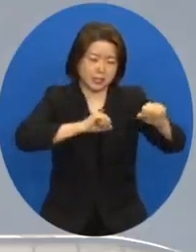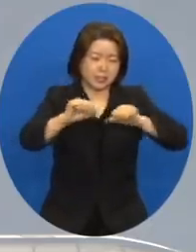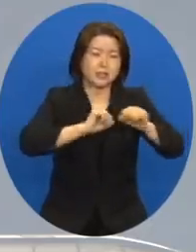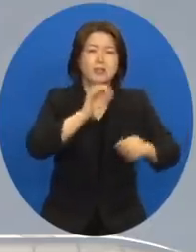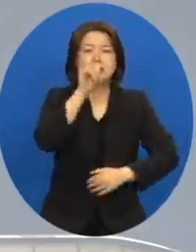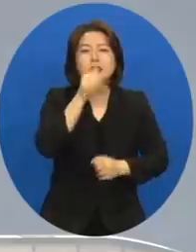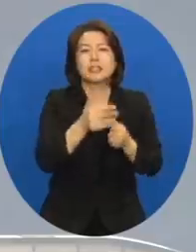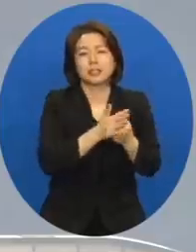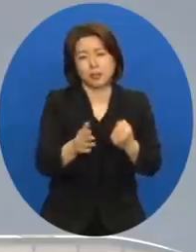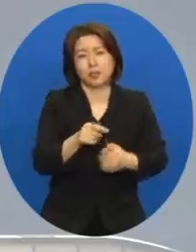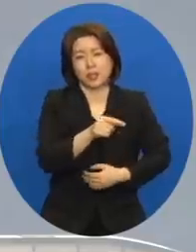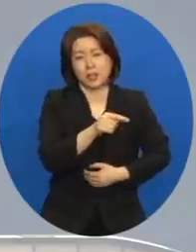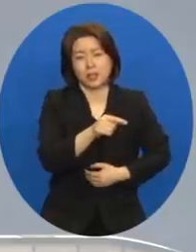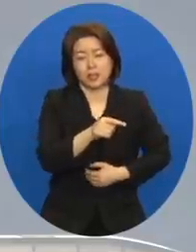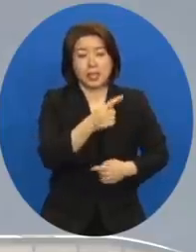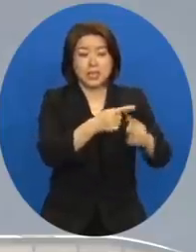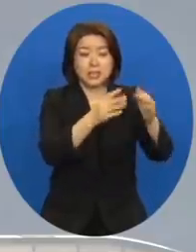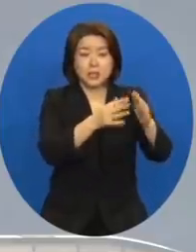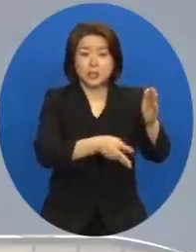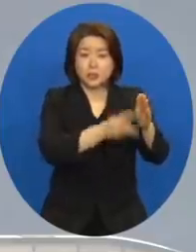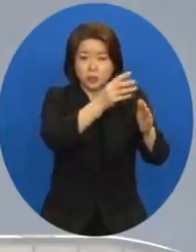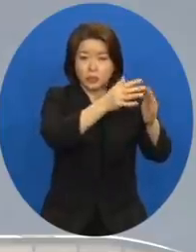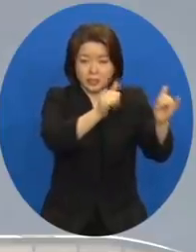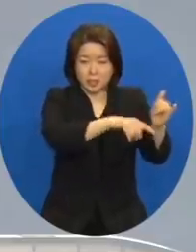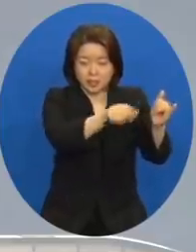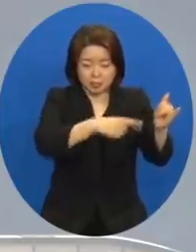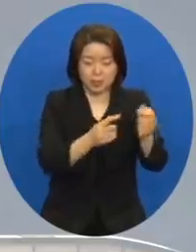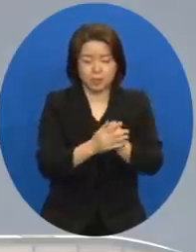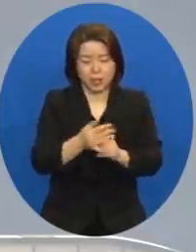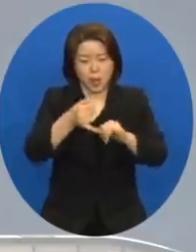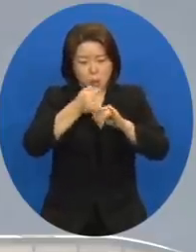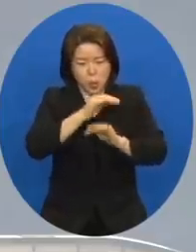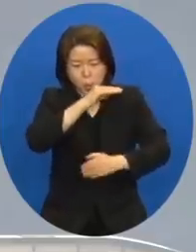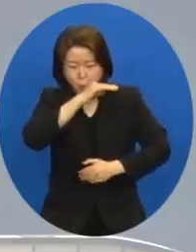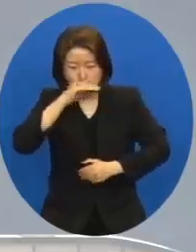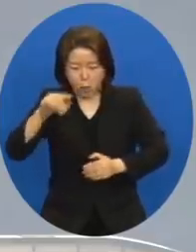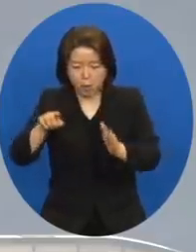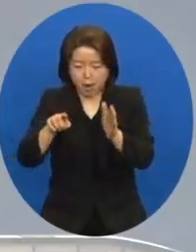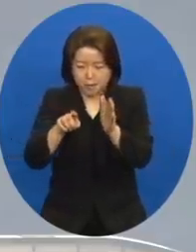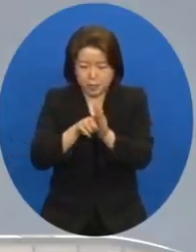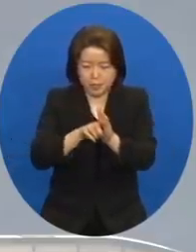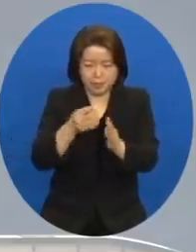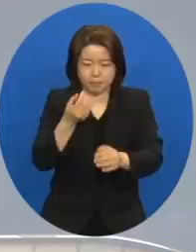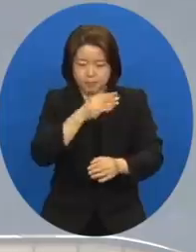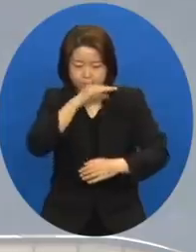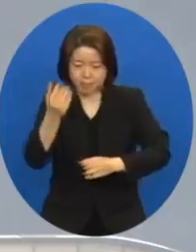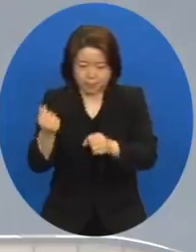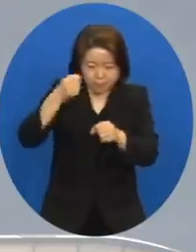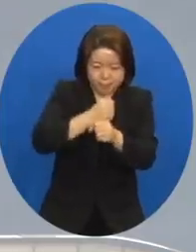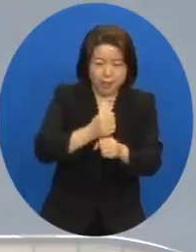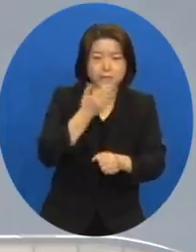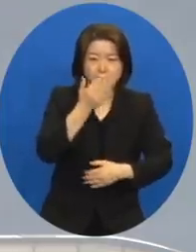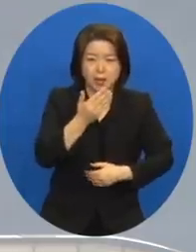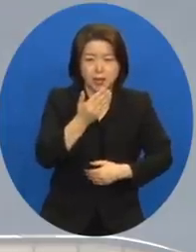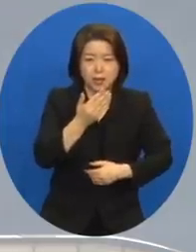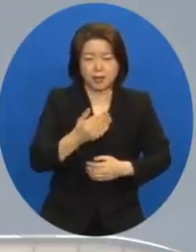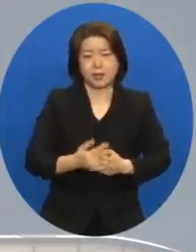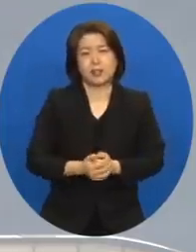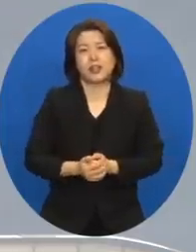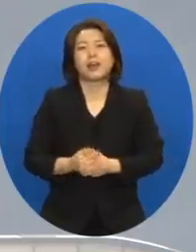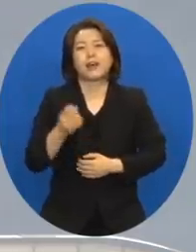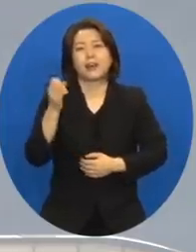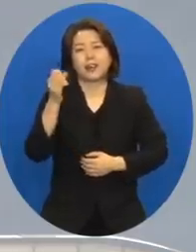그 고린도교회 교인들이 반드시 올바른 믿음으로 바라 서게 될 것이다 그리고